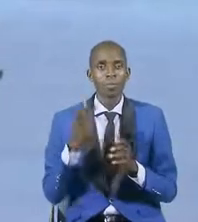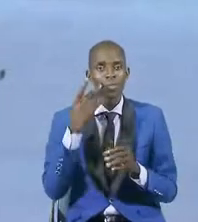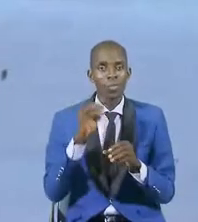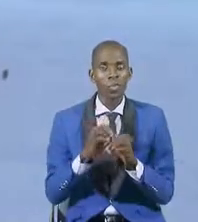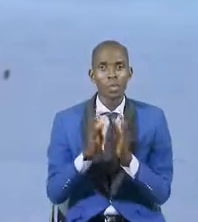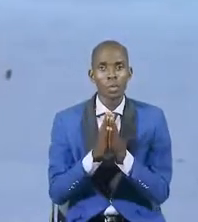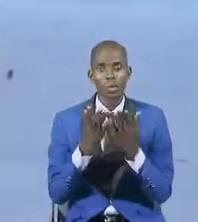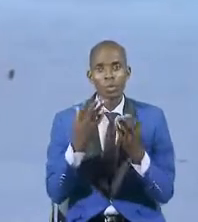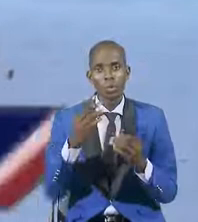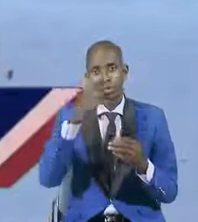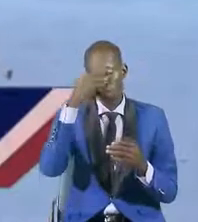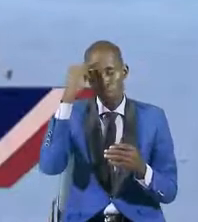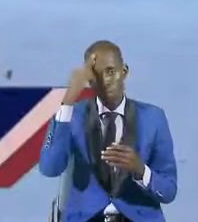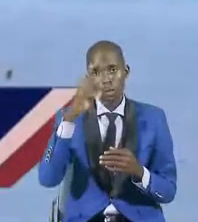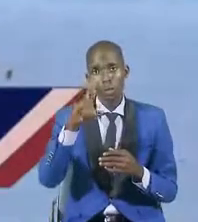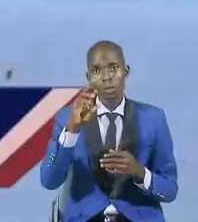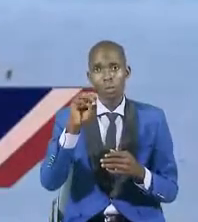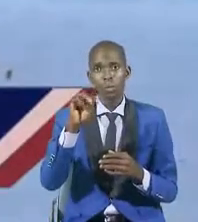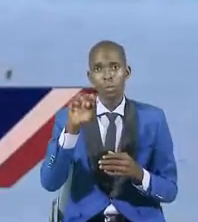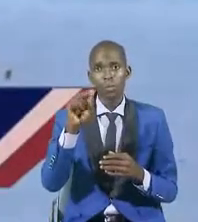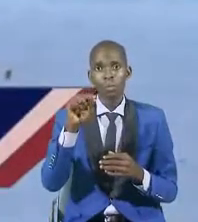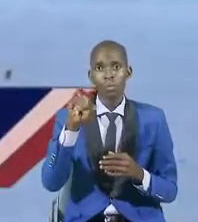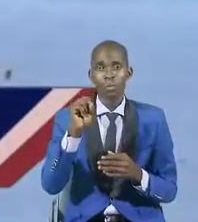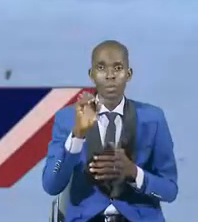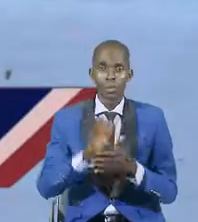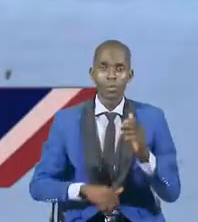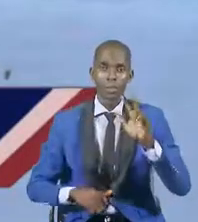cupidité. Nous allons au